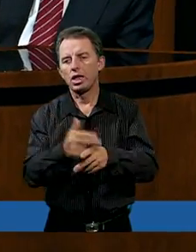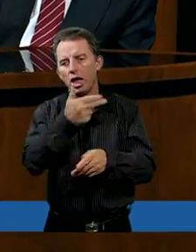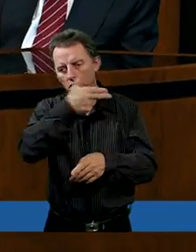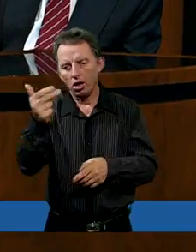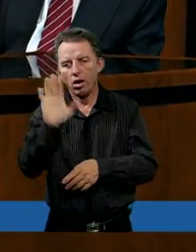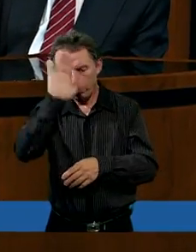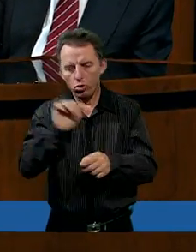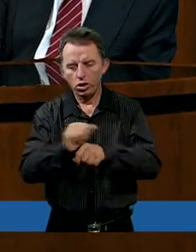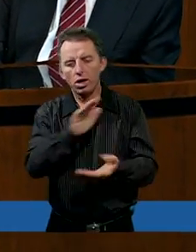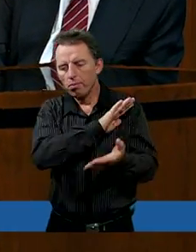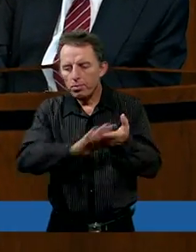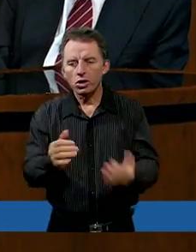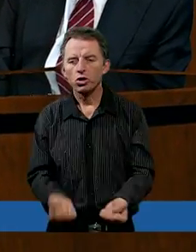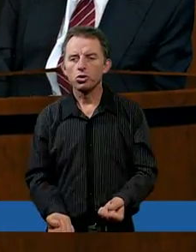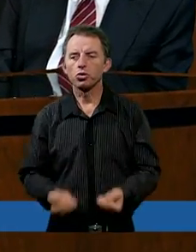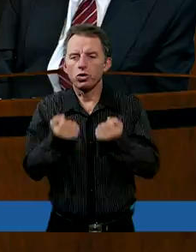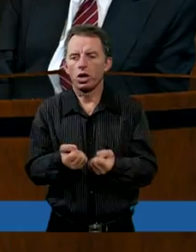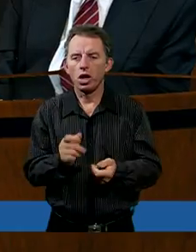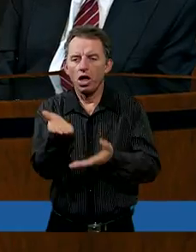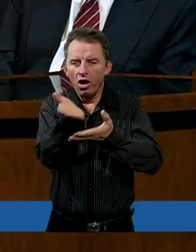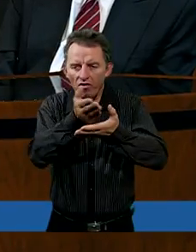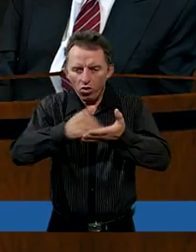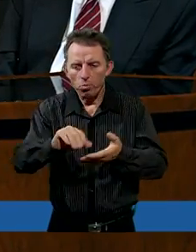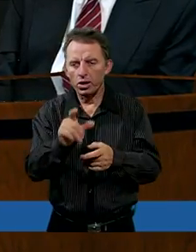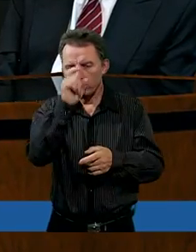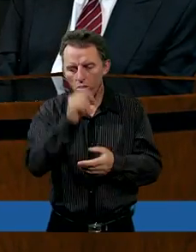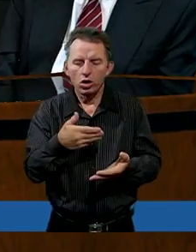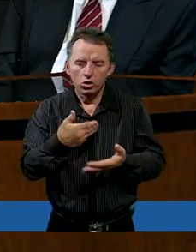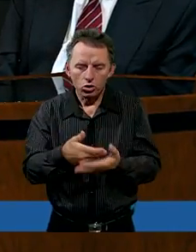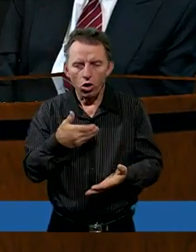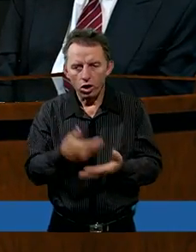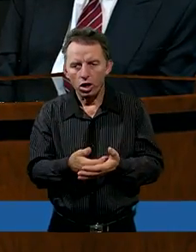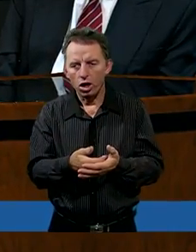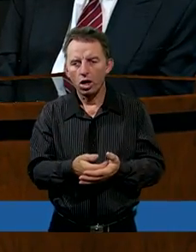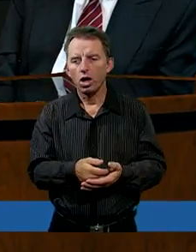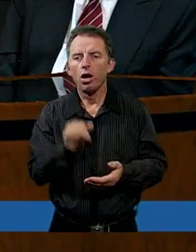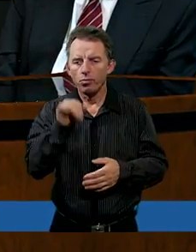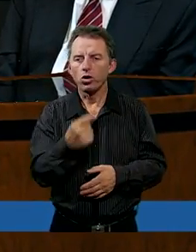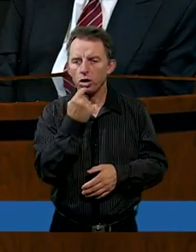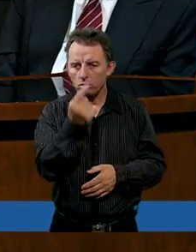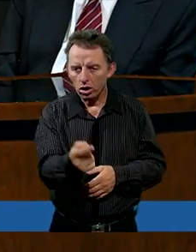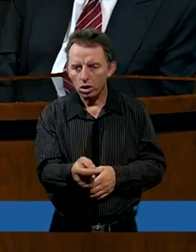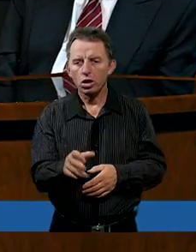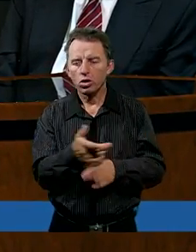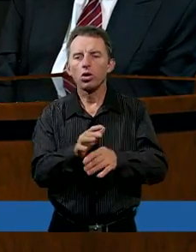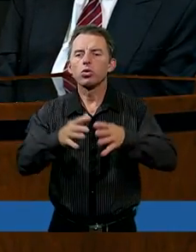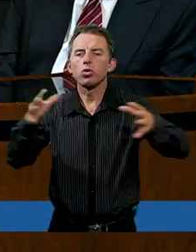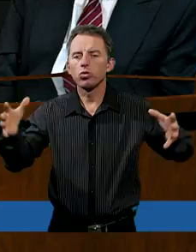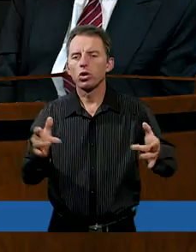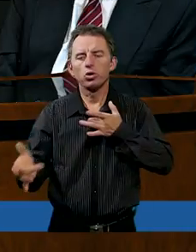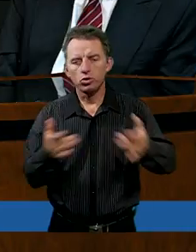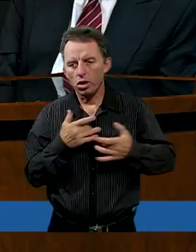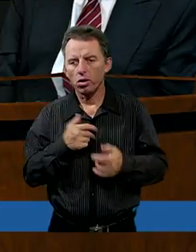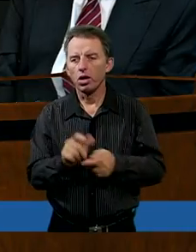Czy Bóg jest bezsilny wobec zła? Skoro to zło tak jest powszechne na świecie i